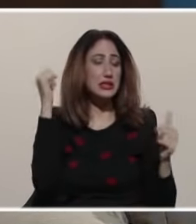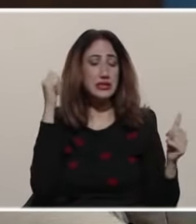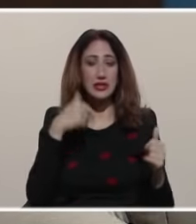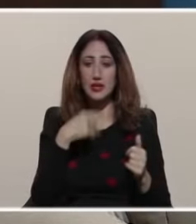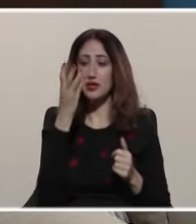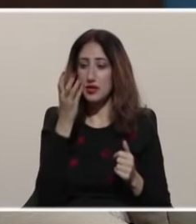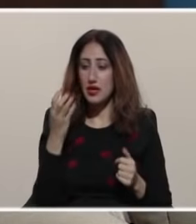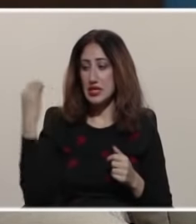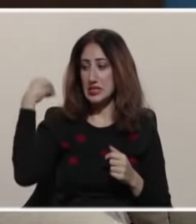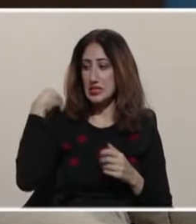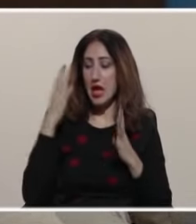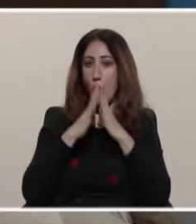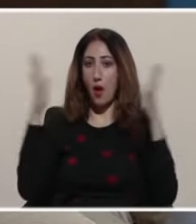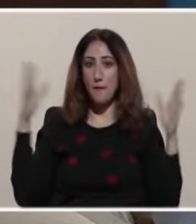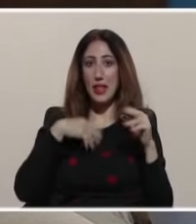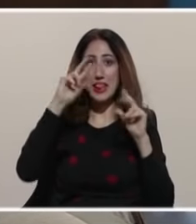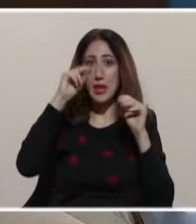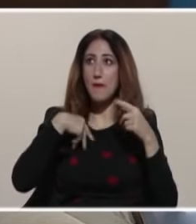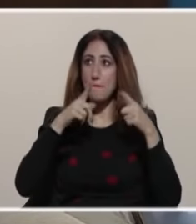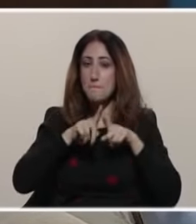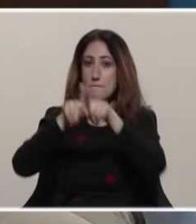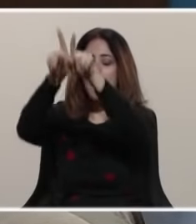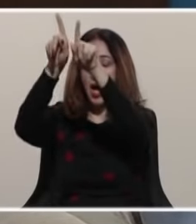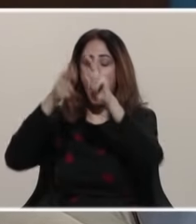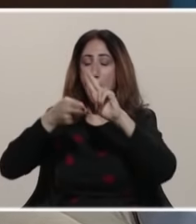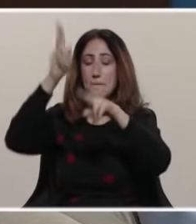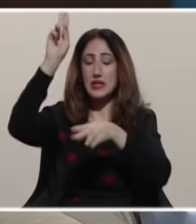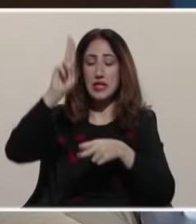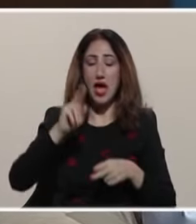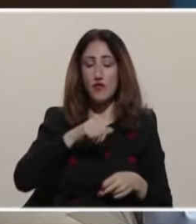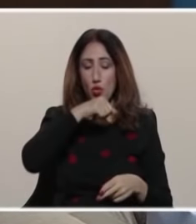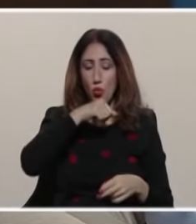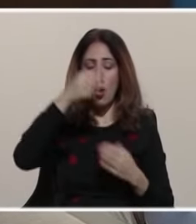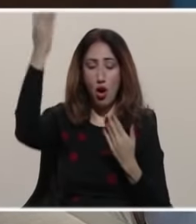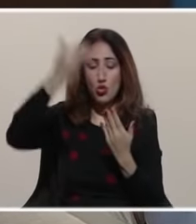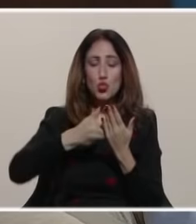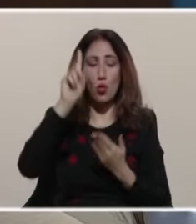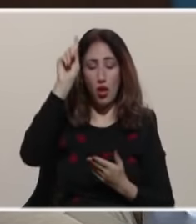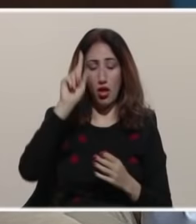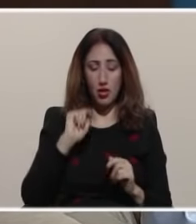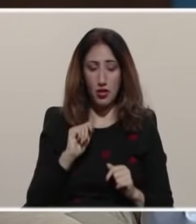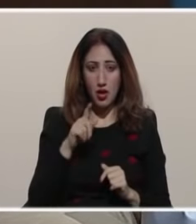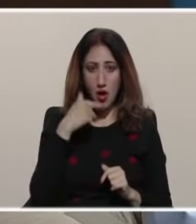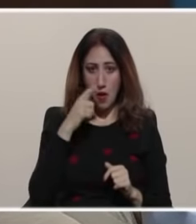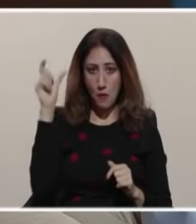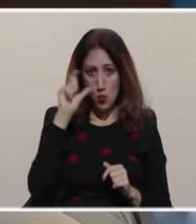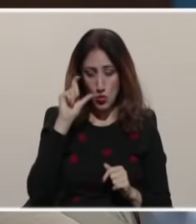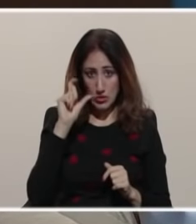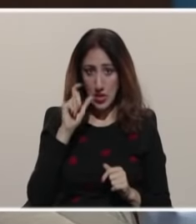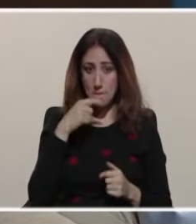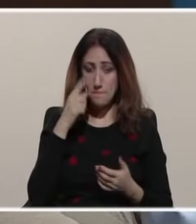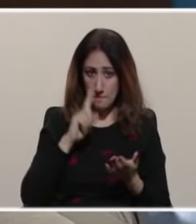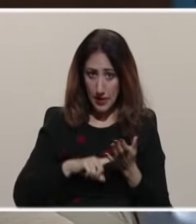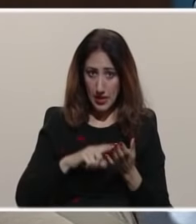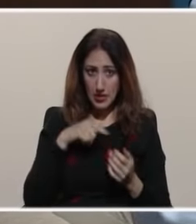أجر كأنك هاجرت مع سيدنا رسول الله عليه الصلاة والسلام. الدليل على ذلك روى الإمام مسلم في صحيحه أن النبي